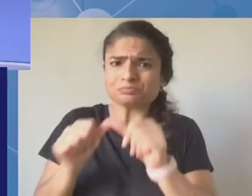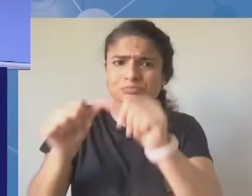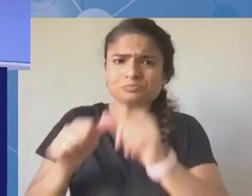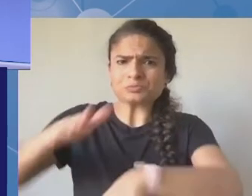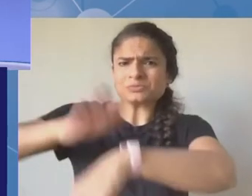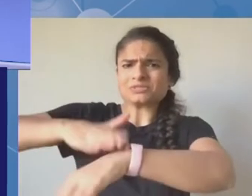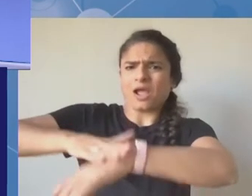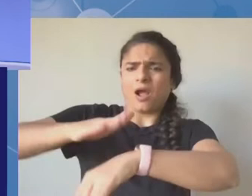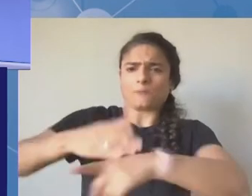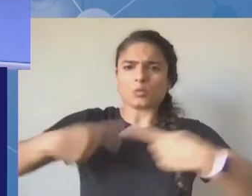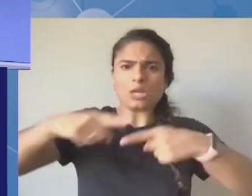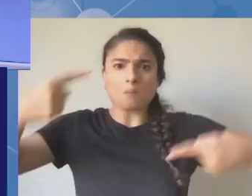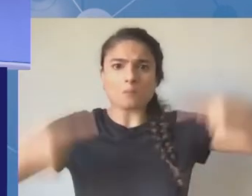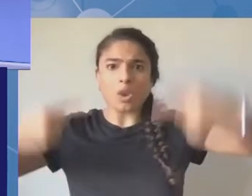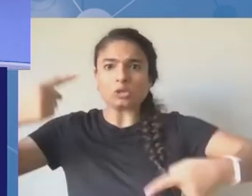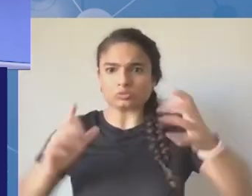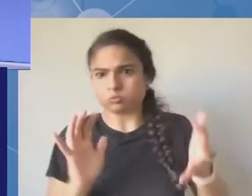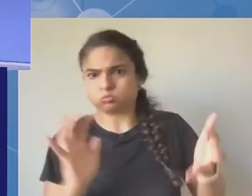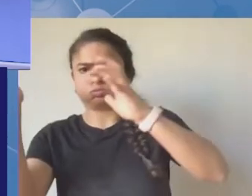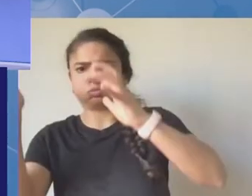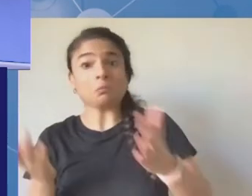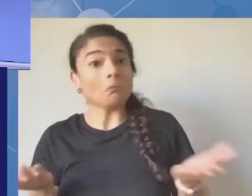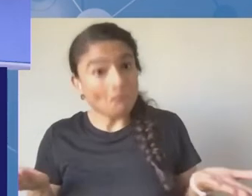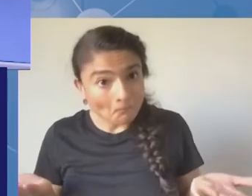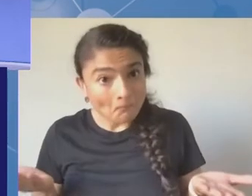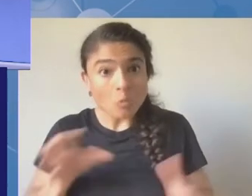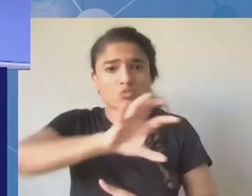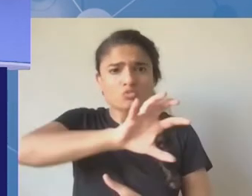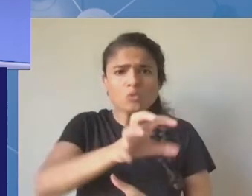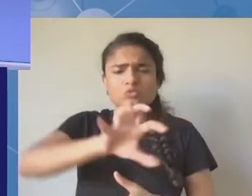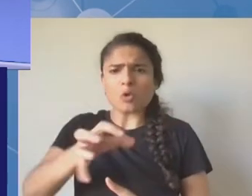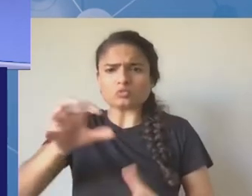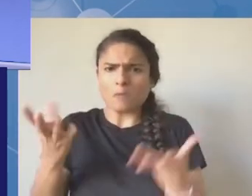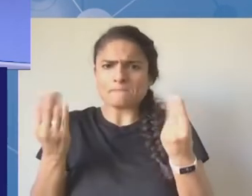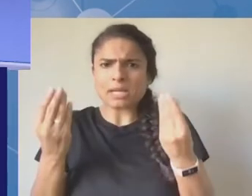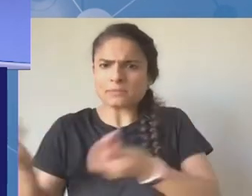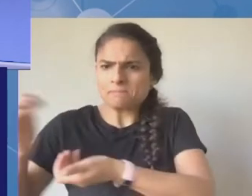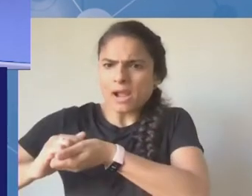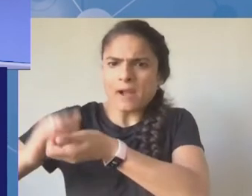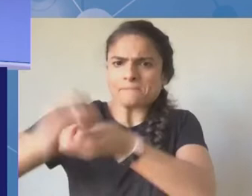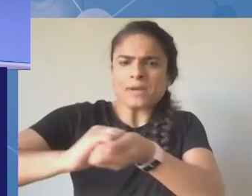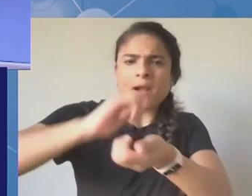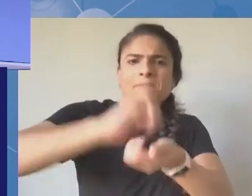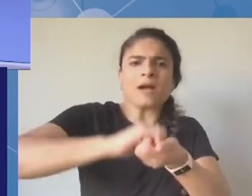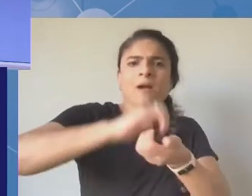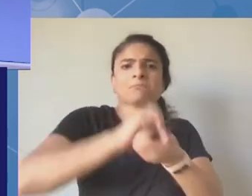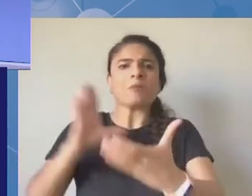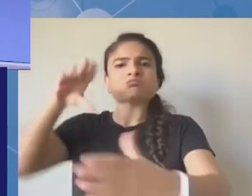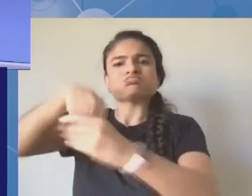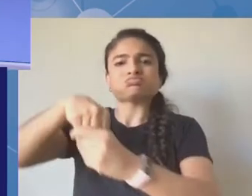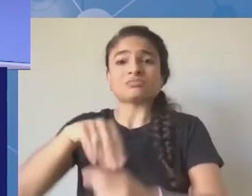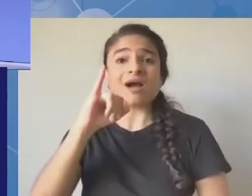وقعوا فهم ملزمون بتأمين هذه الحقوق الرقمية. الإنسان يجب علينا أن